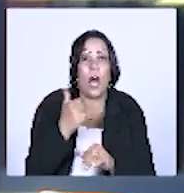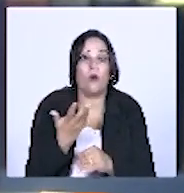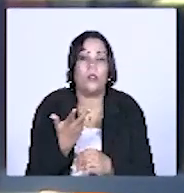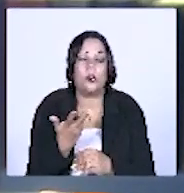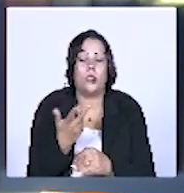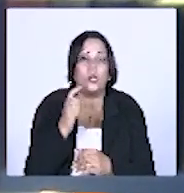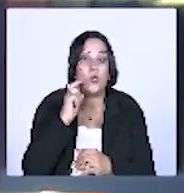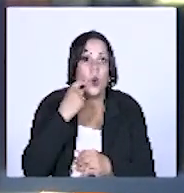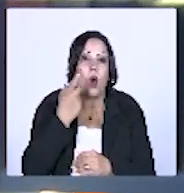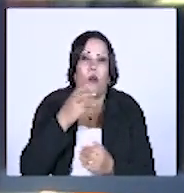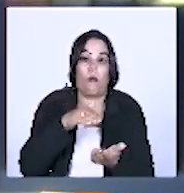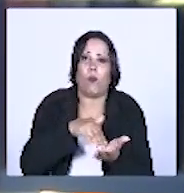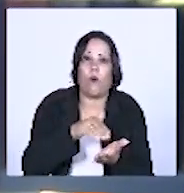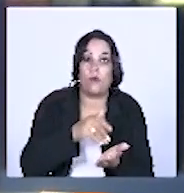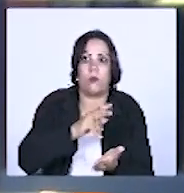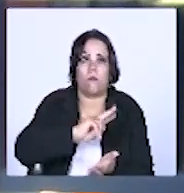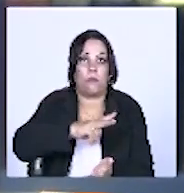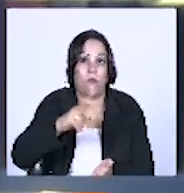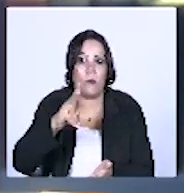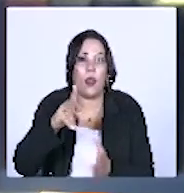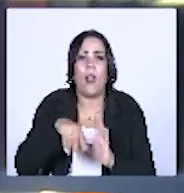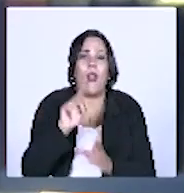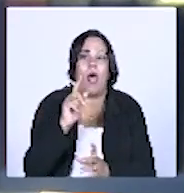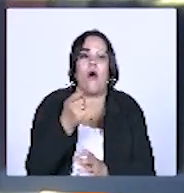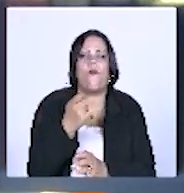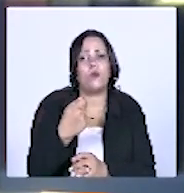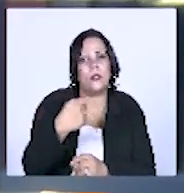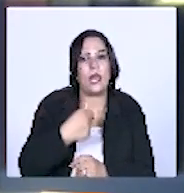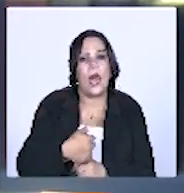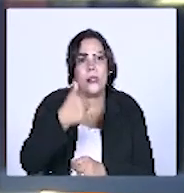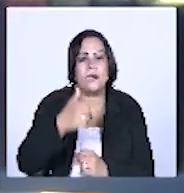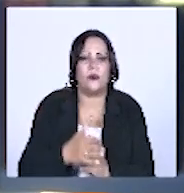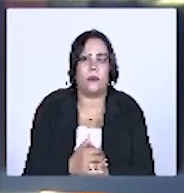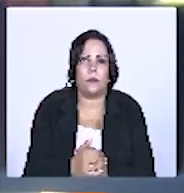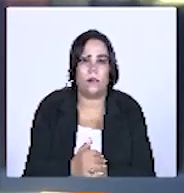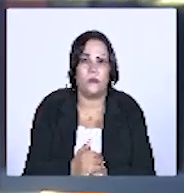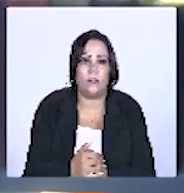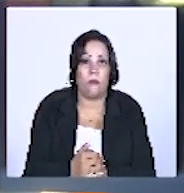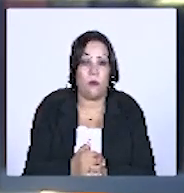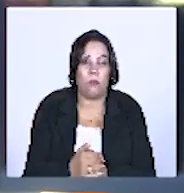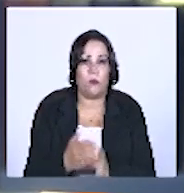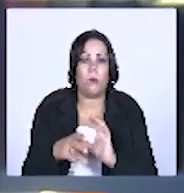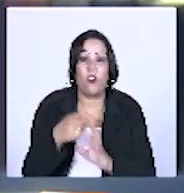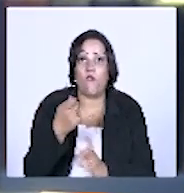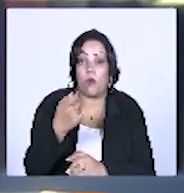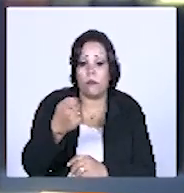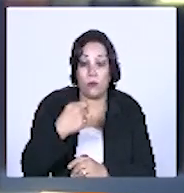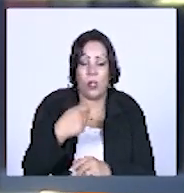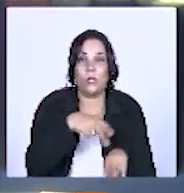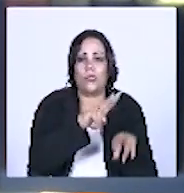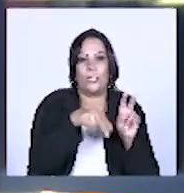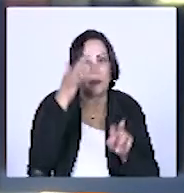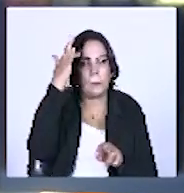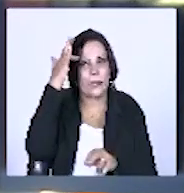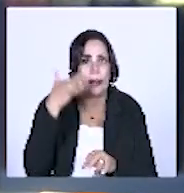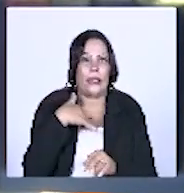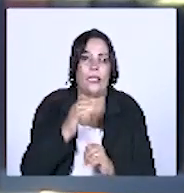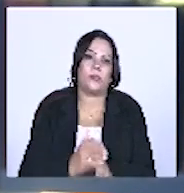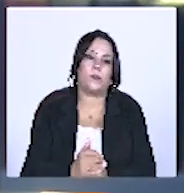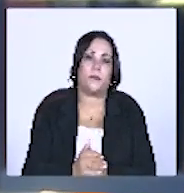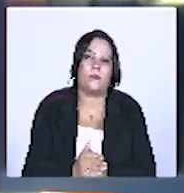غذائيه تحصل على مقابل مادي نقدي مكانها تشتري بيها السلعه اللي هي عايزه